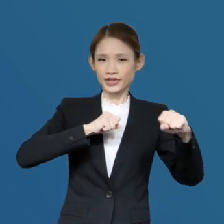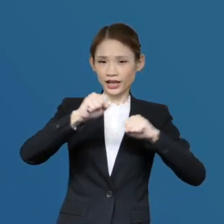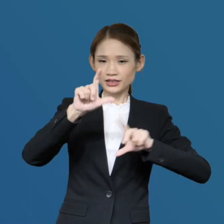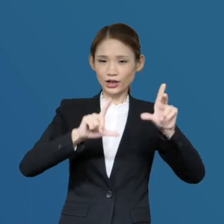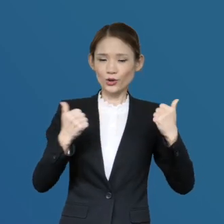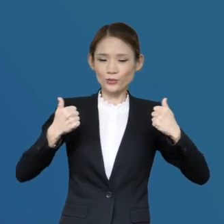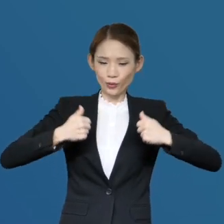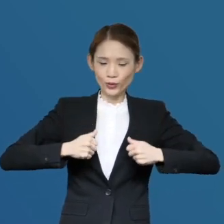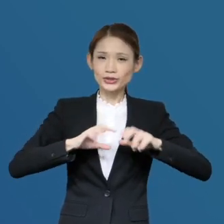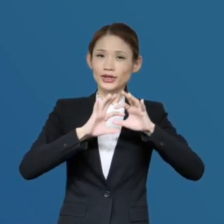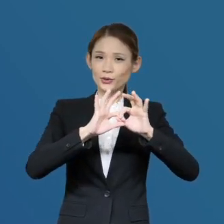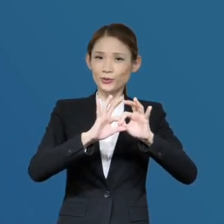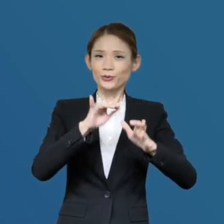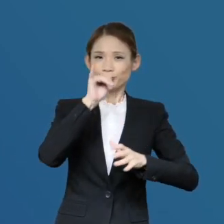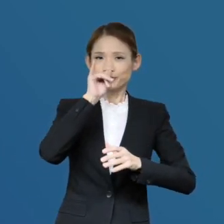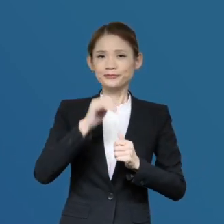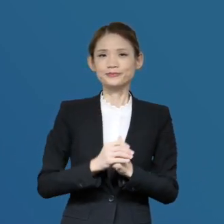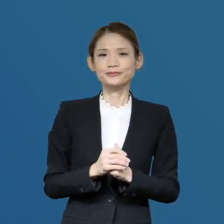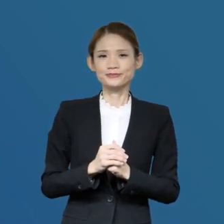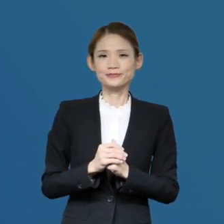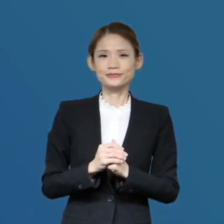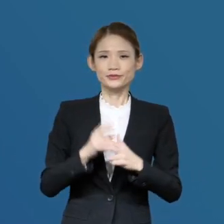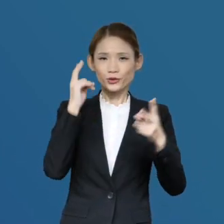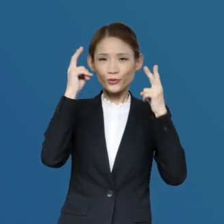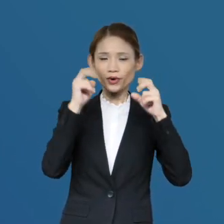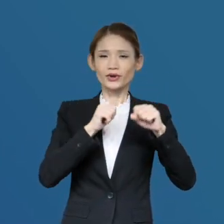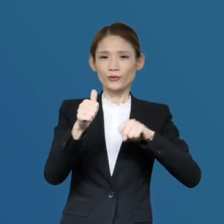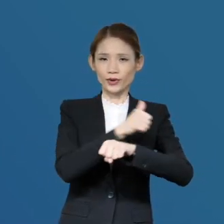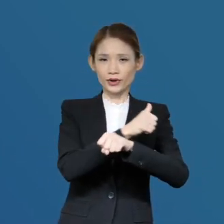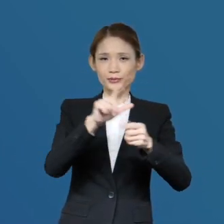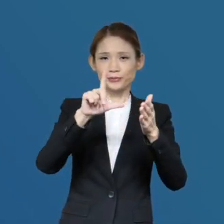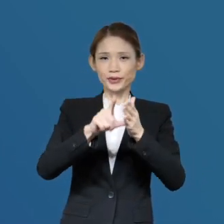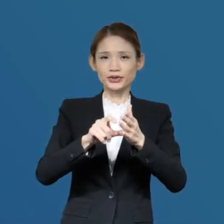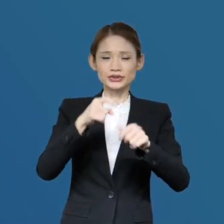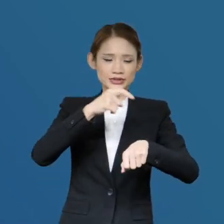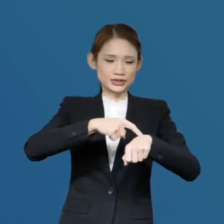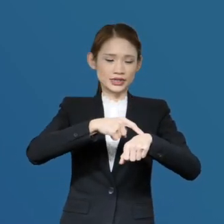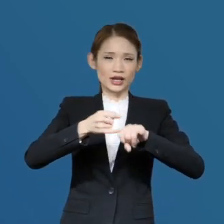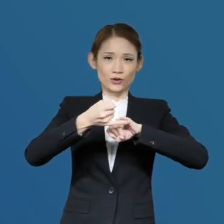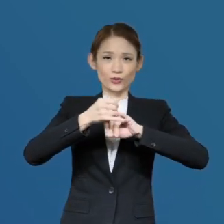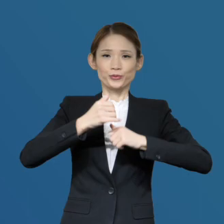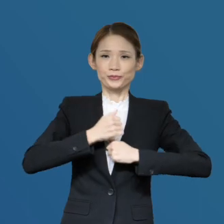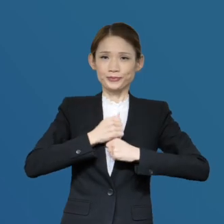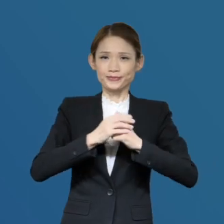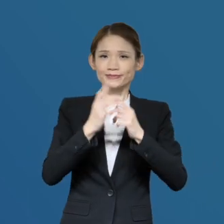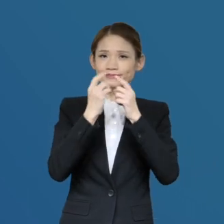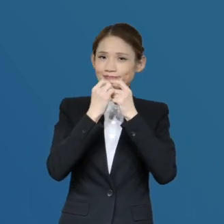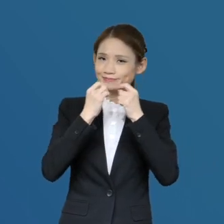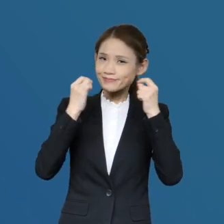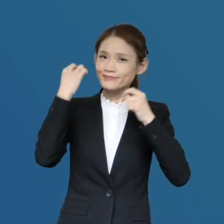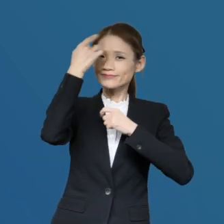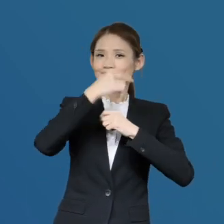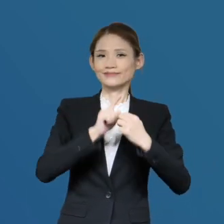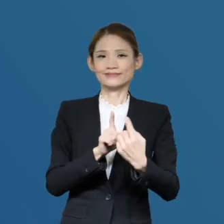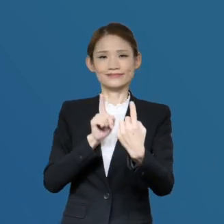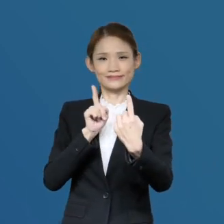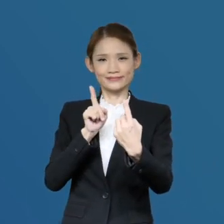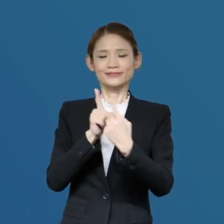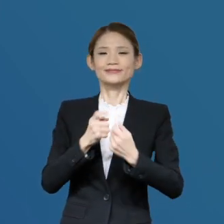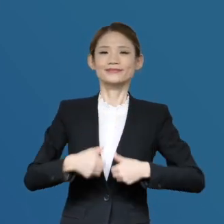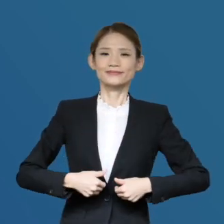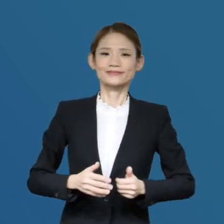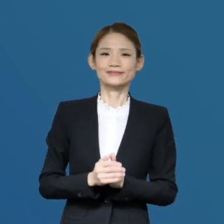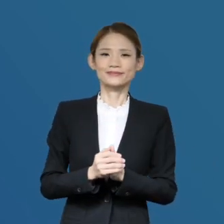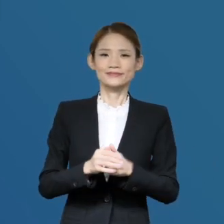자세와 복장에 대한 내용입니다. 출퇴근 시간을 잘 지킵니다. 웃는 얼굴로 사람들을